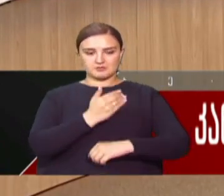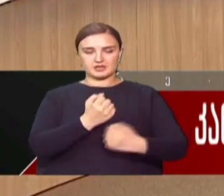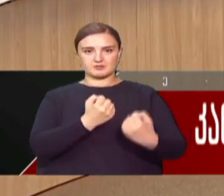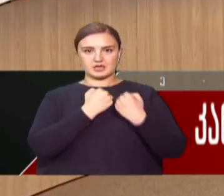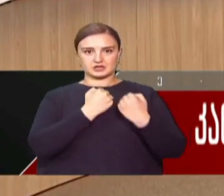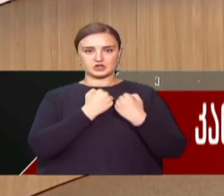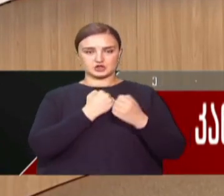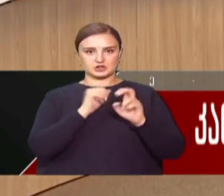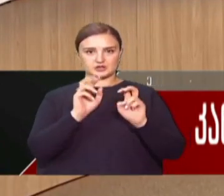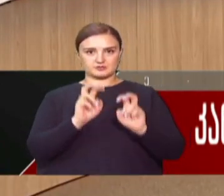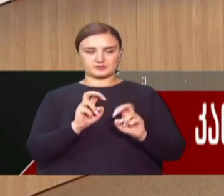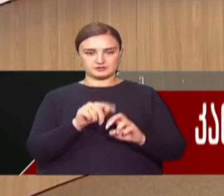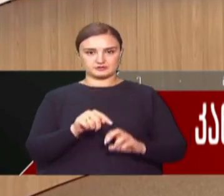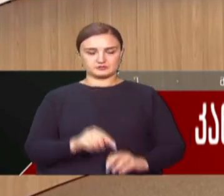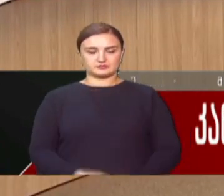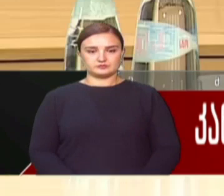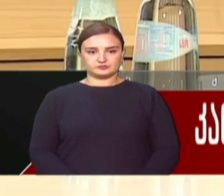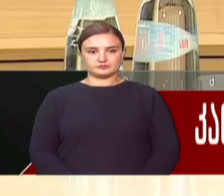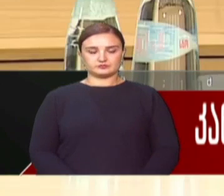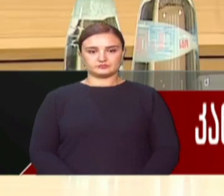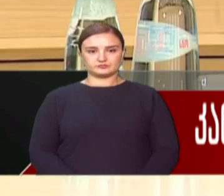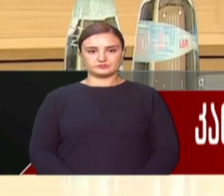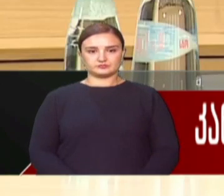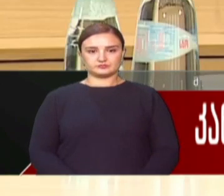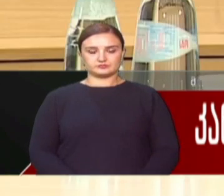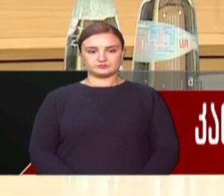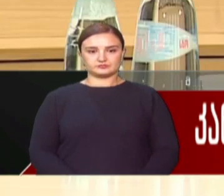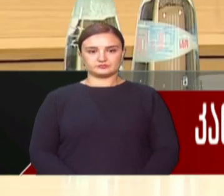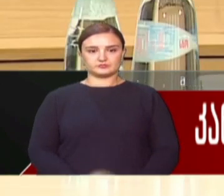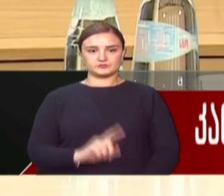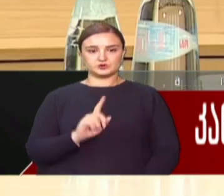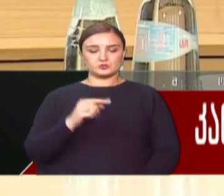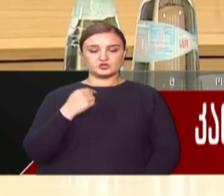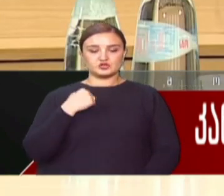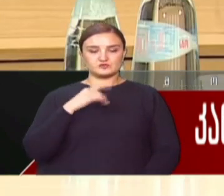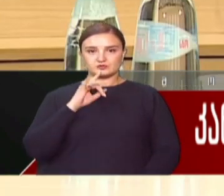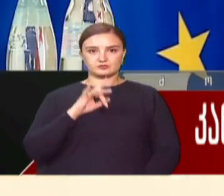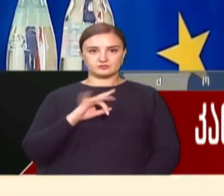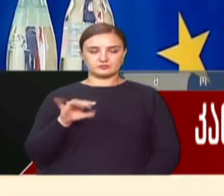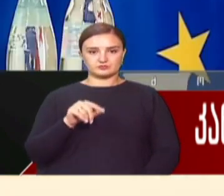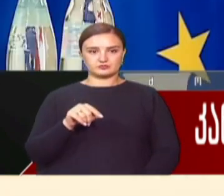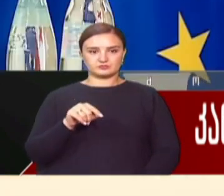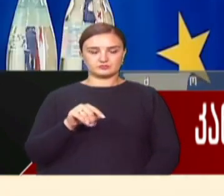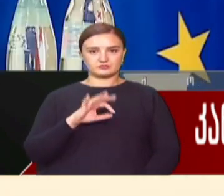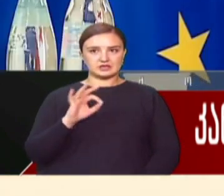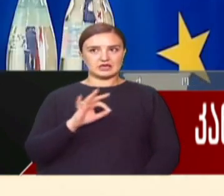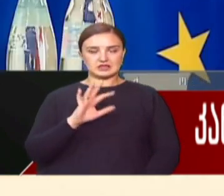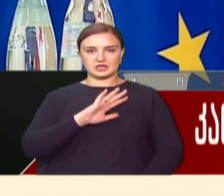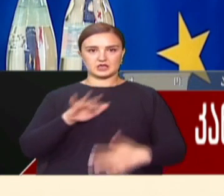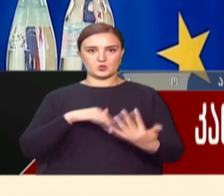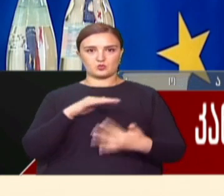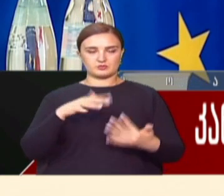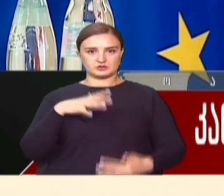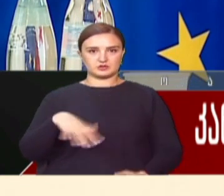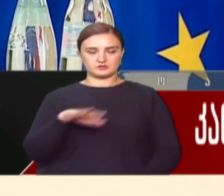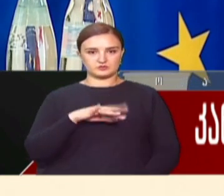ქვეყნის საზღვრის გარეთ, რომ ჩვენ არ დაუშვებთ არავითარ არეულობას ქვეყანაში.